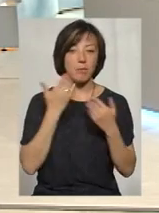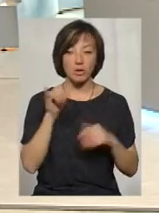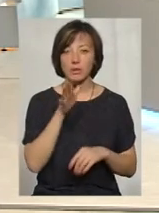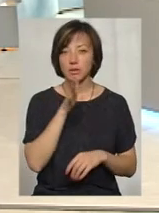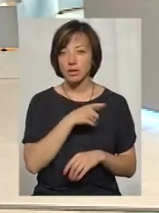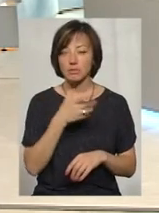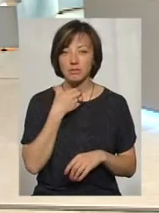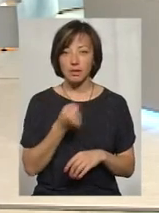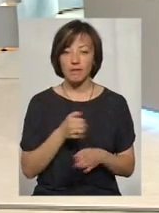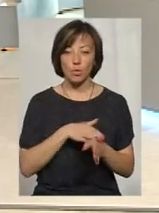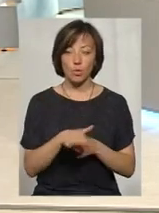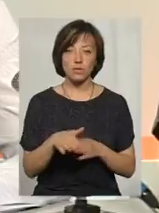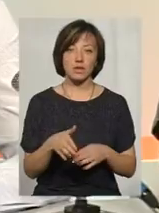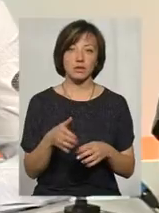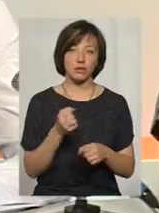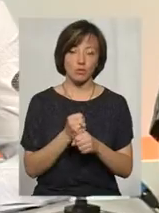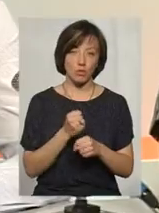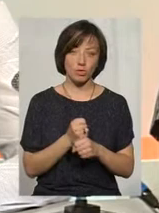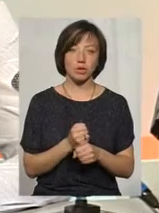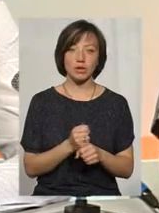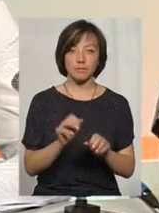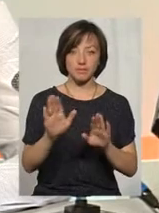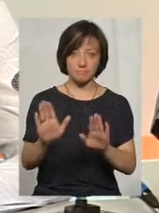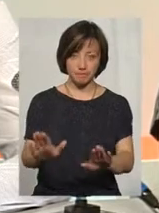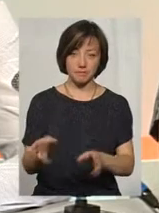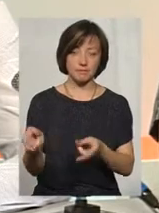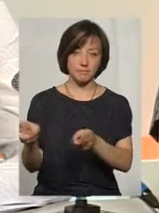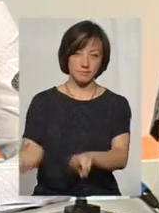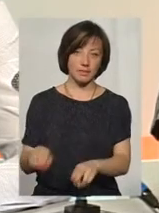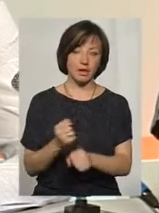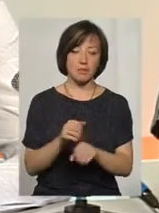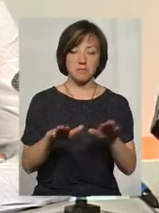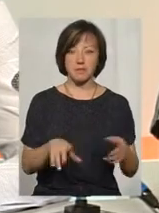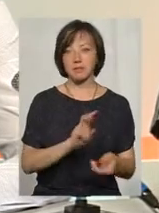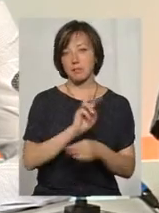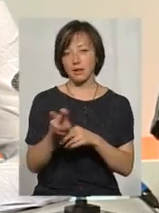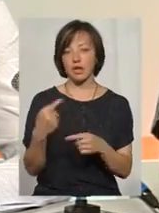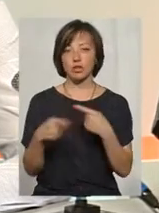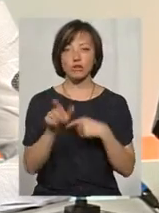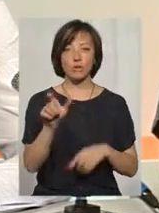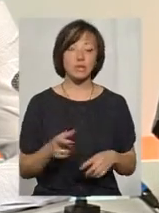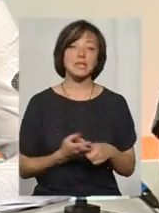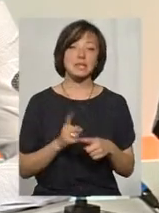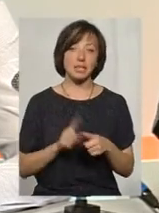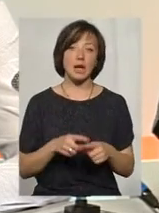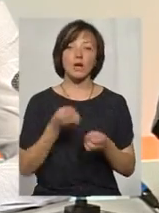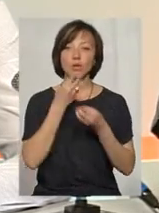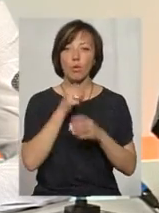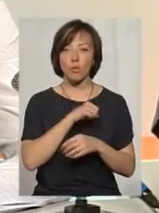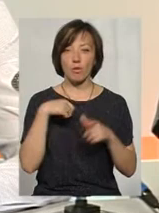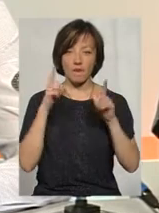часу виконувати ефективні владні повноваження. Клади мандат, на твоє місце прийде інша людина. Це добровільна